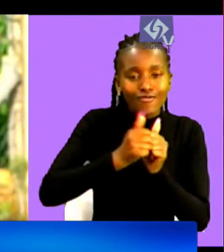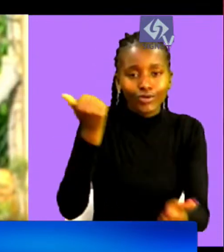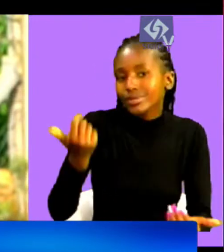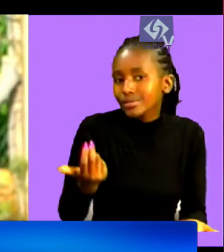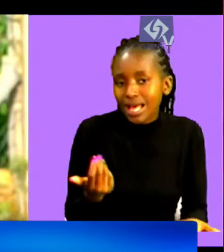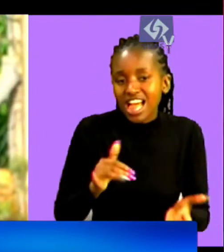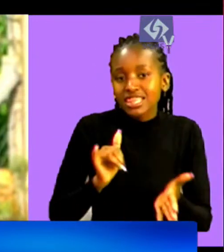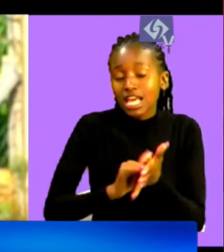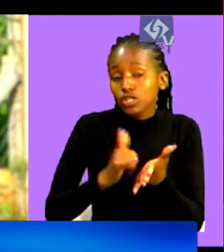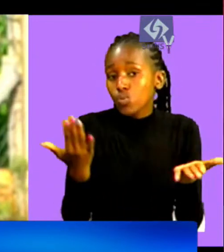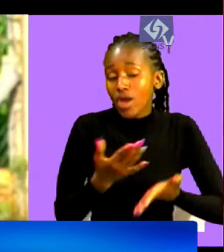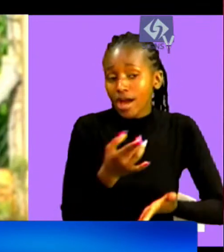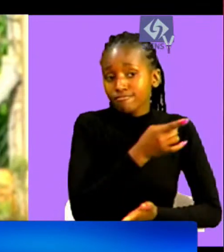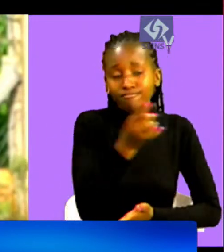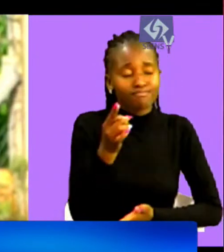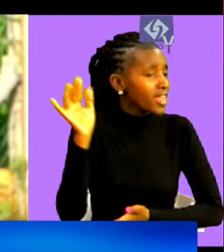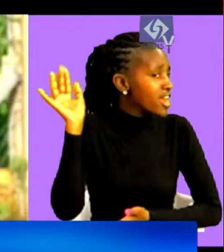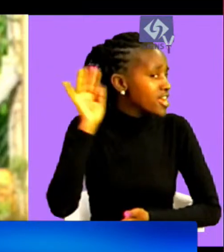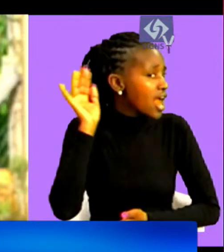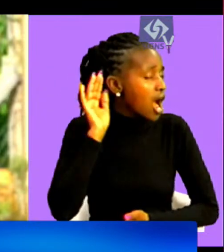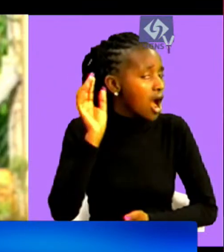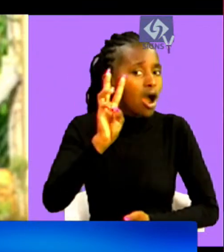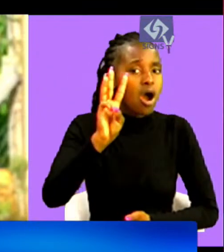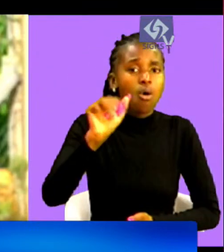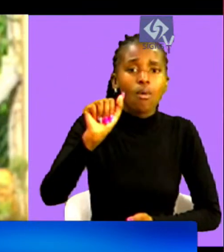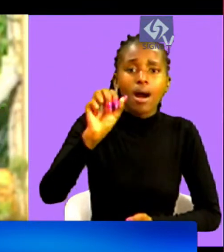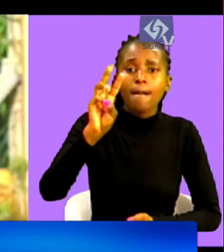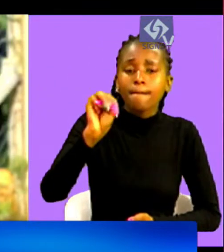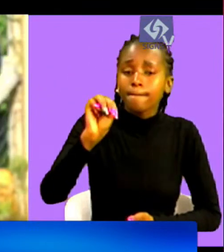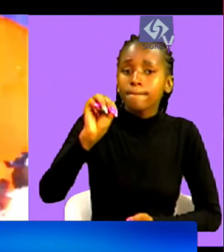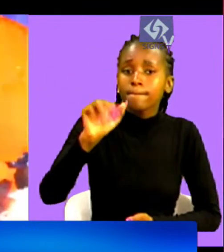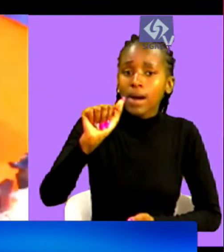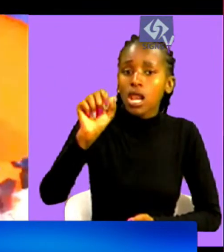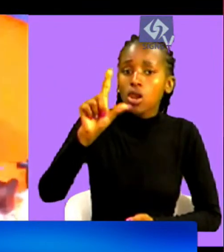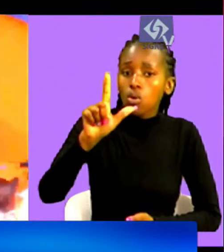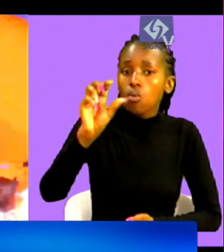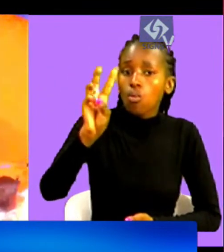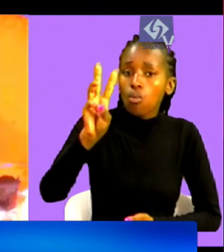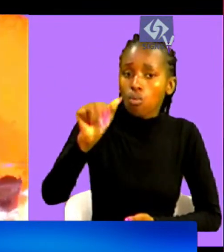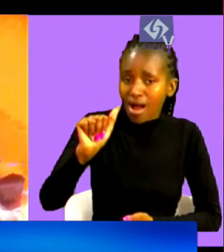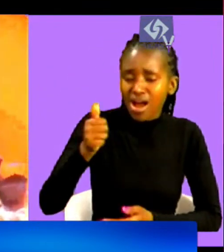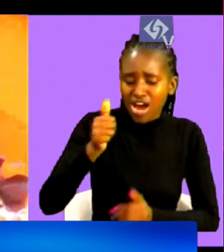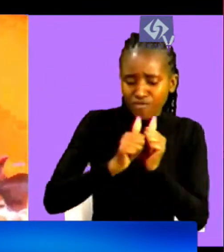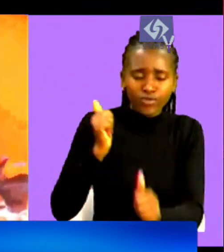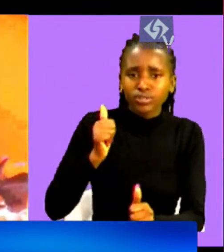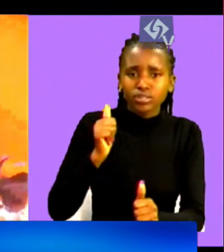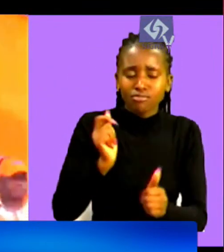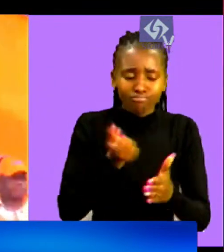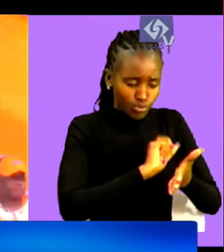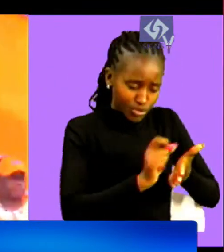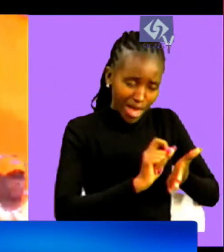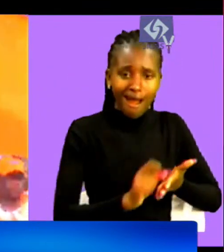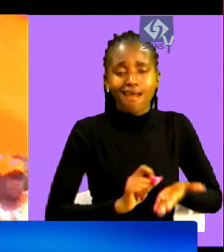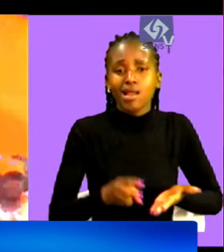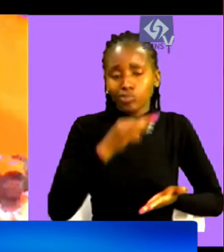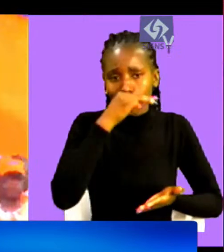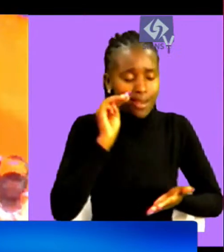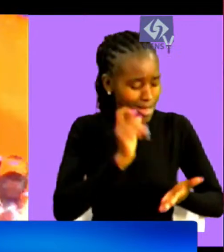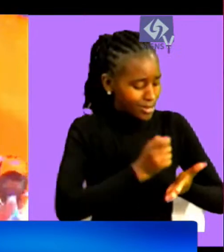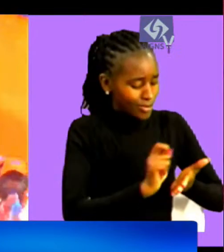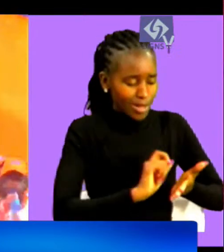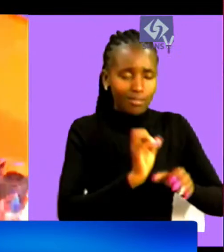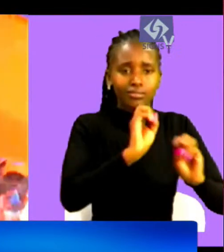mnasikia Bwana Wamalo amekataa kuweka sahihi hiyo report. Nataka chama chetu cha ODM kiwe na